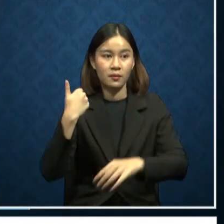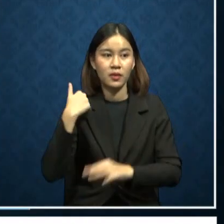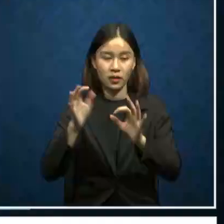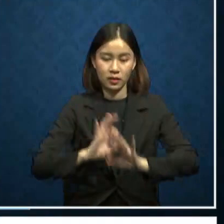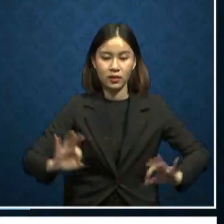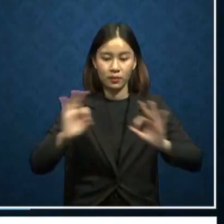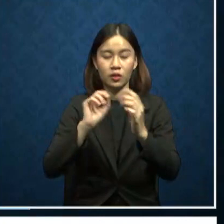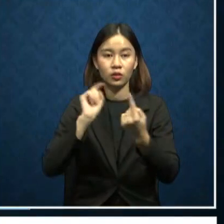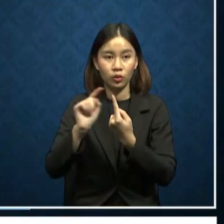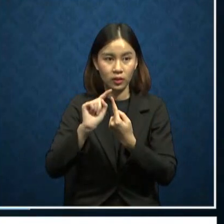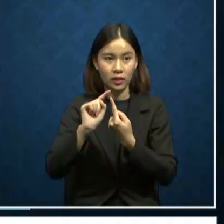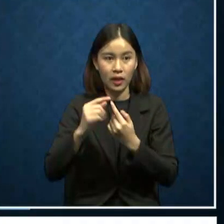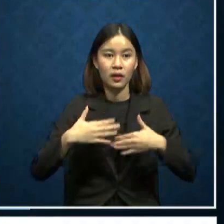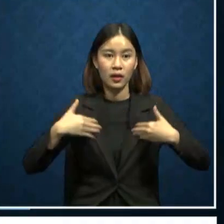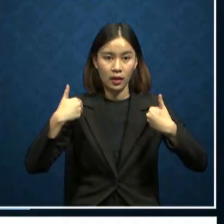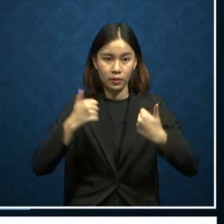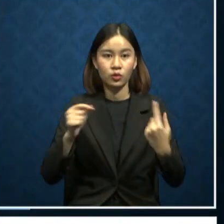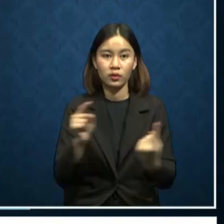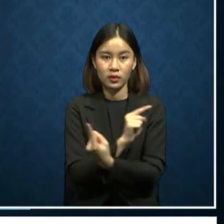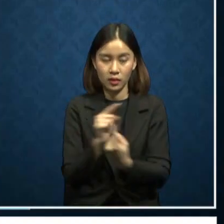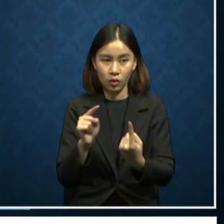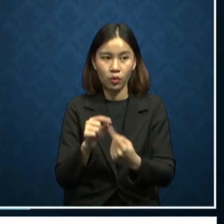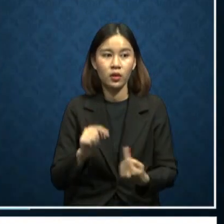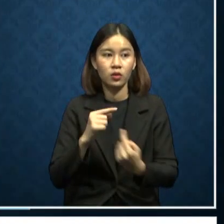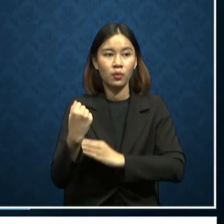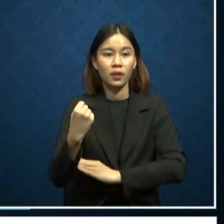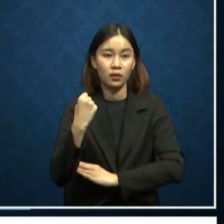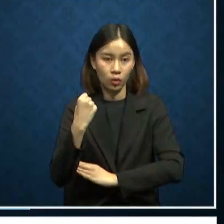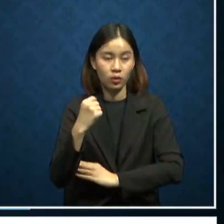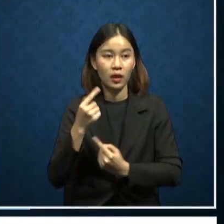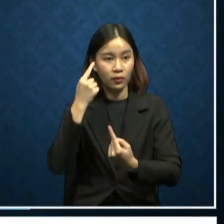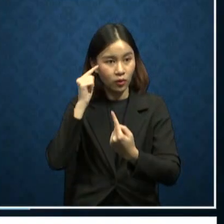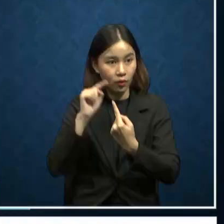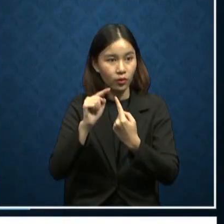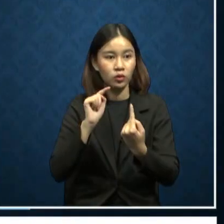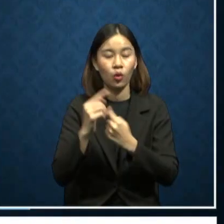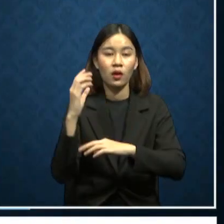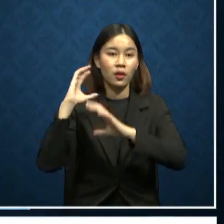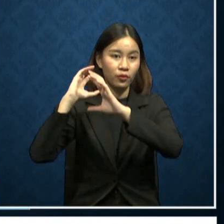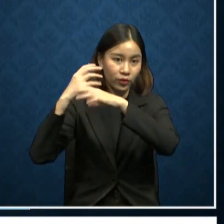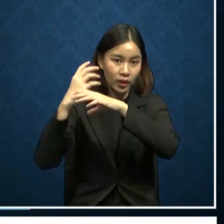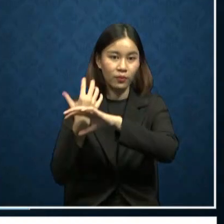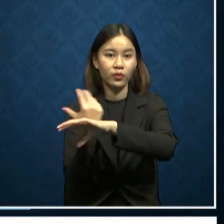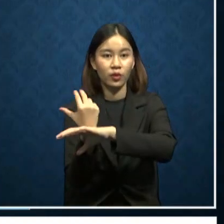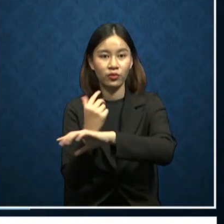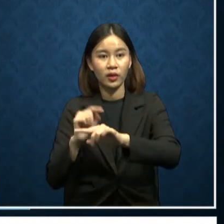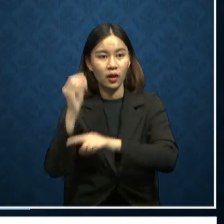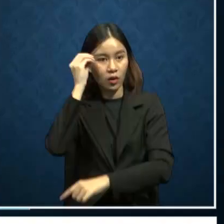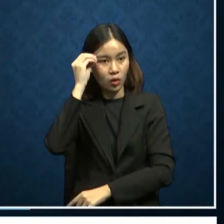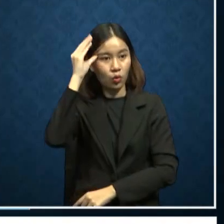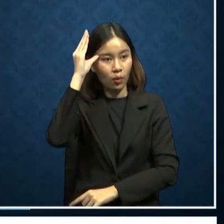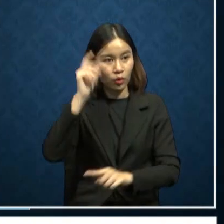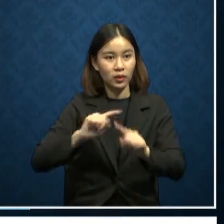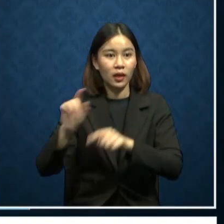เฉพาะเพื่อให้เกิดความเป็นสุขของสังคมด้านความมั่นคงครับมุ่งดำเนินการให้สื่อพภพประโยชน์และวิทัศน์ได้ให้ความรู้ที่ตก